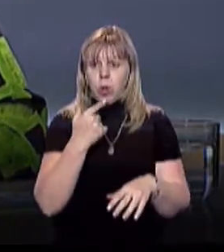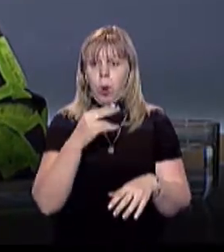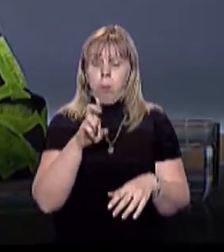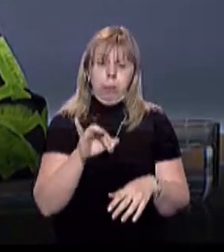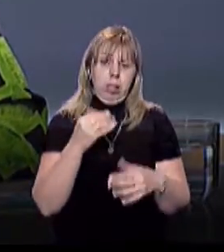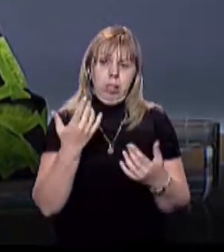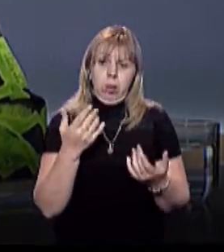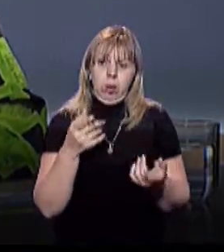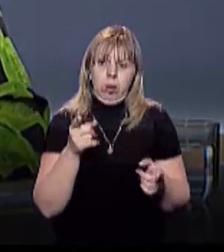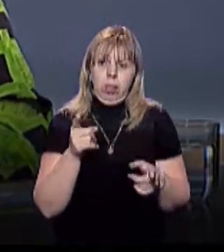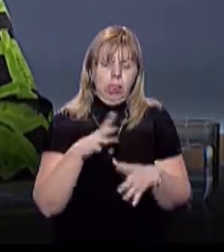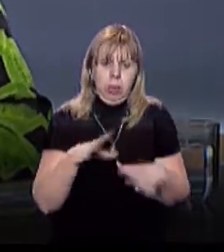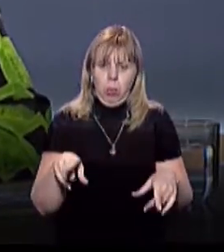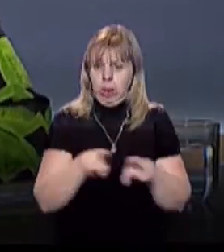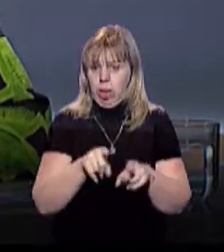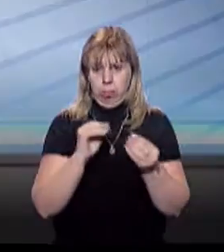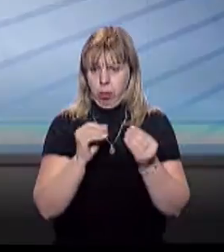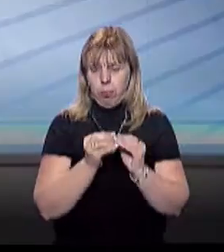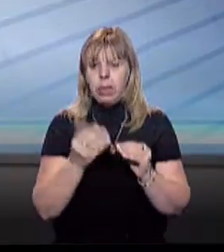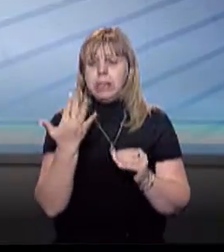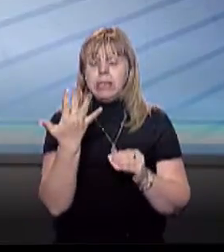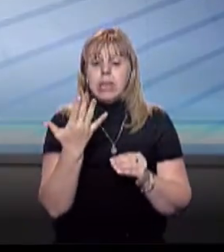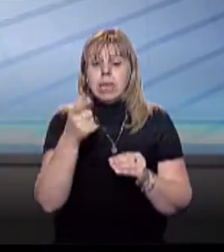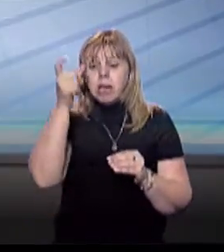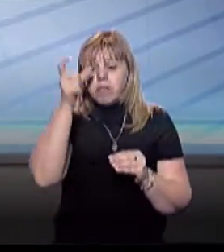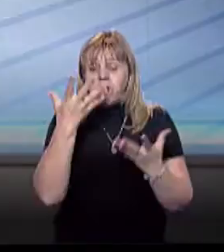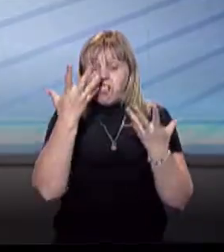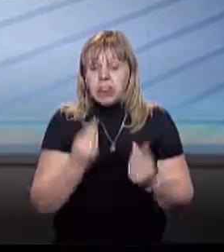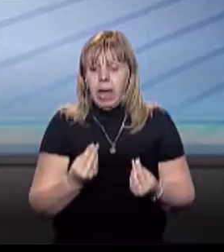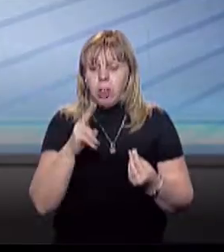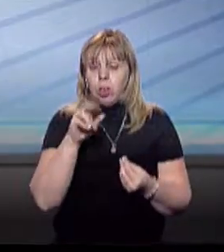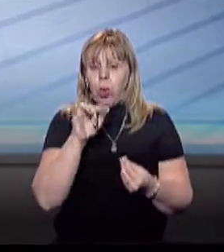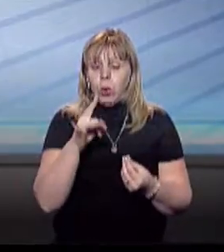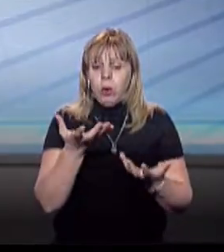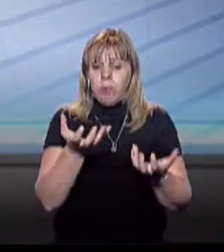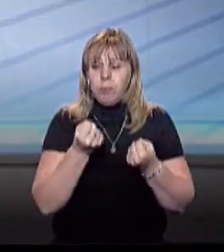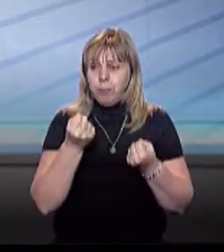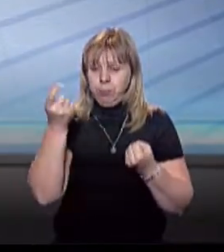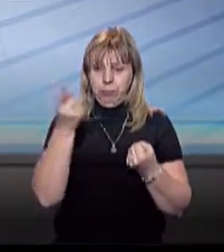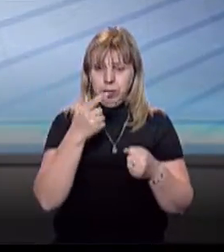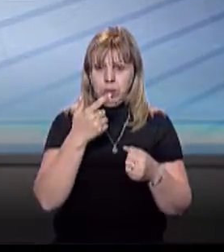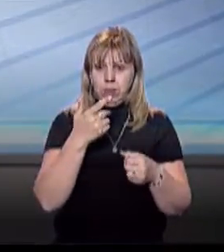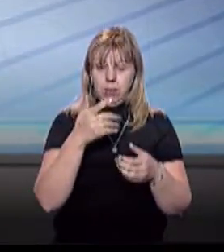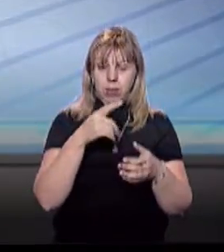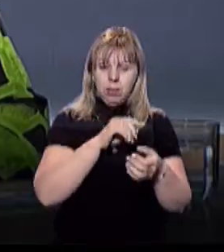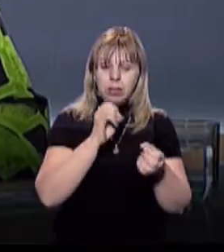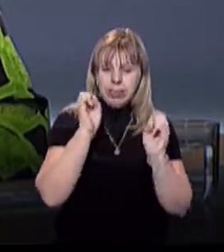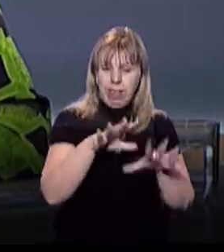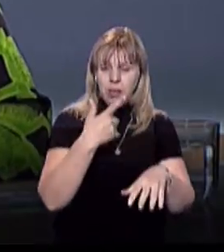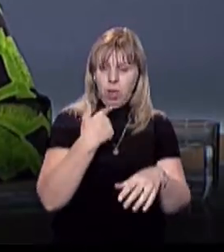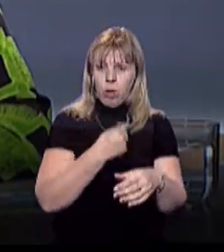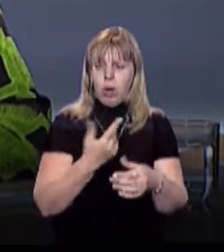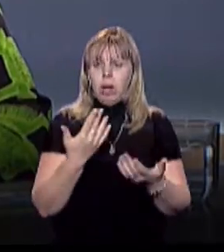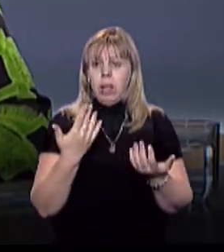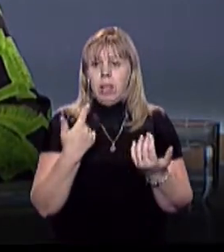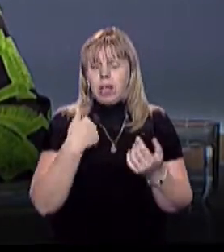було, не було таких проблем. Скільки донорів в день може приймати відділення або ж станція? Я